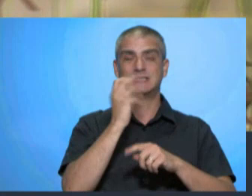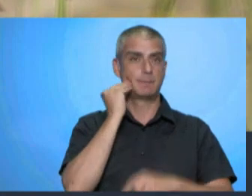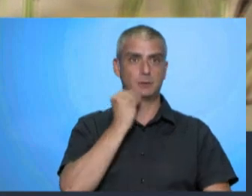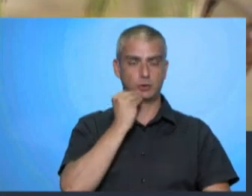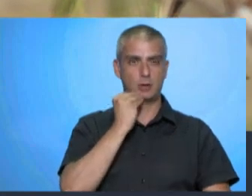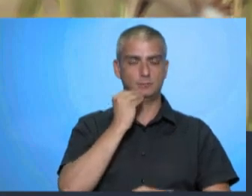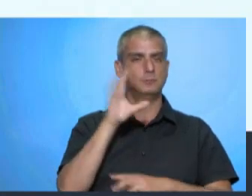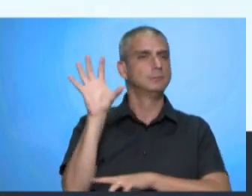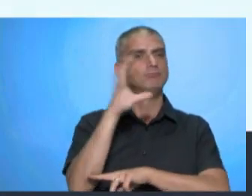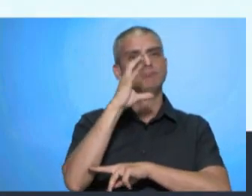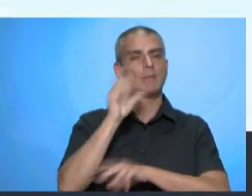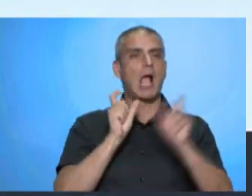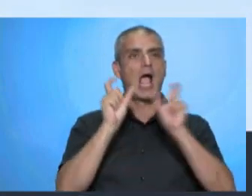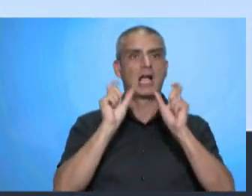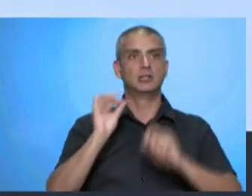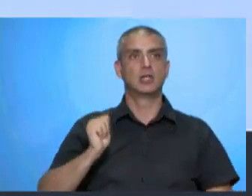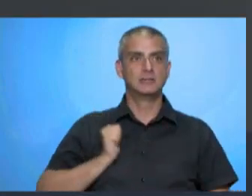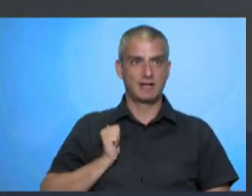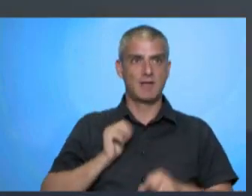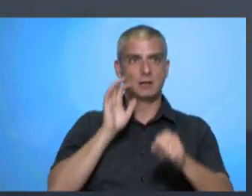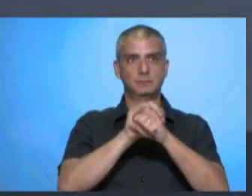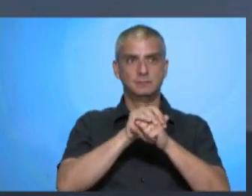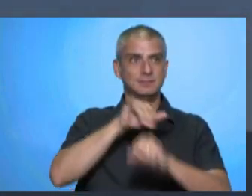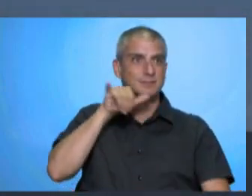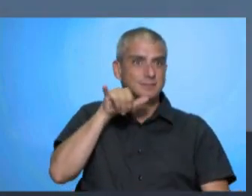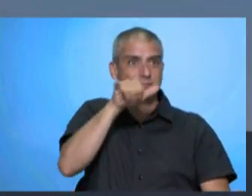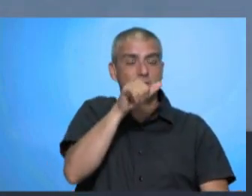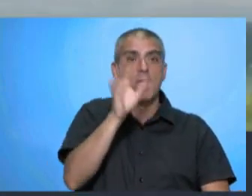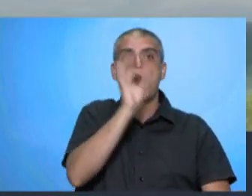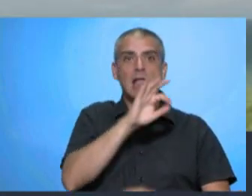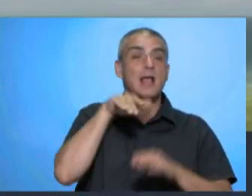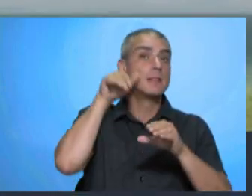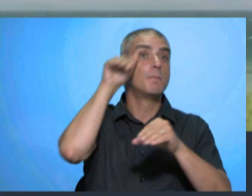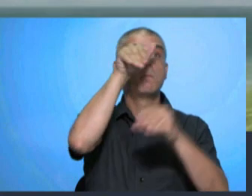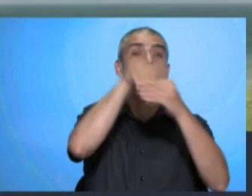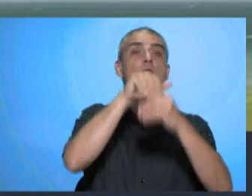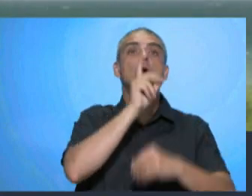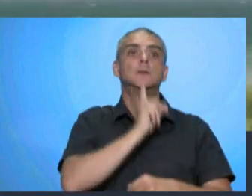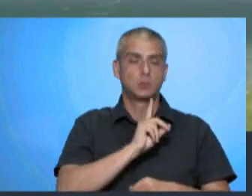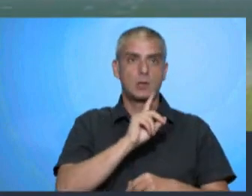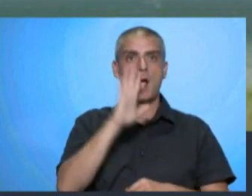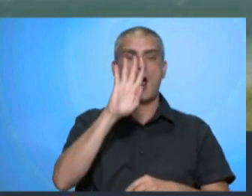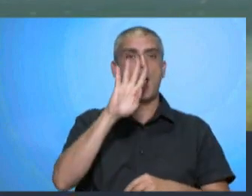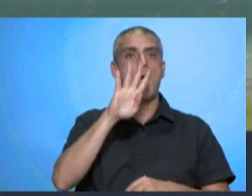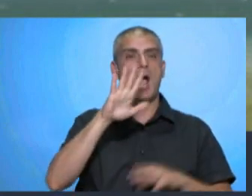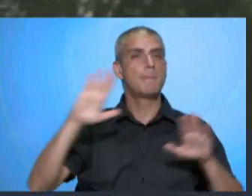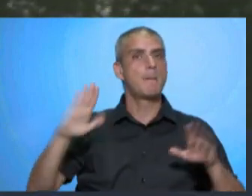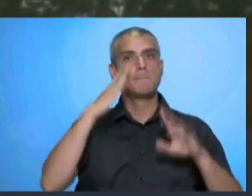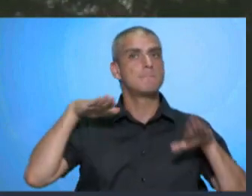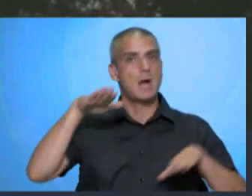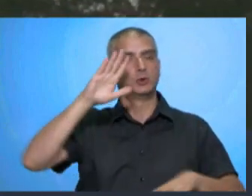זיהו מערכות ההגנה האווירית של צה"ל את כלי הטיס כשהוא עדיין בשטח סוריה. ארבעה מטוסי קרב הוקפצו